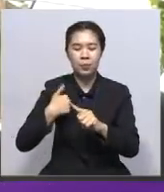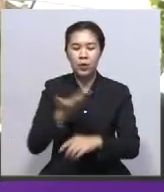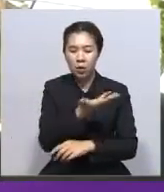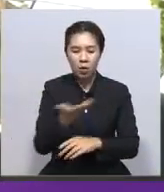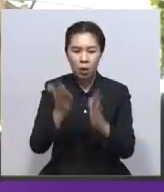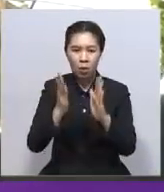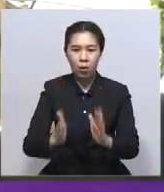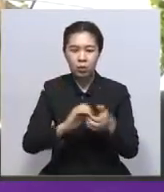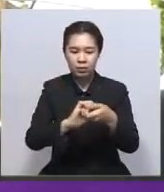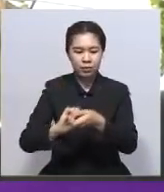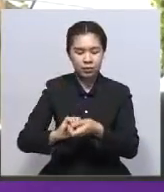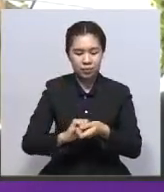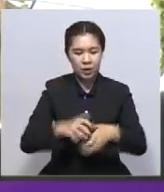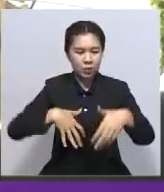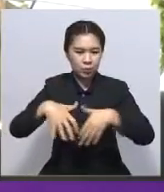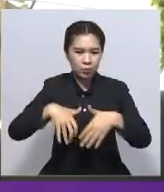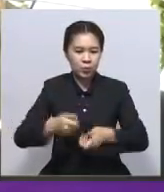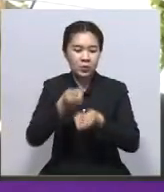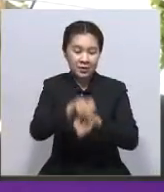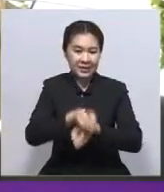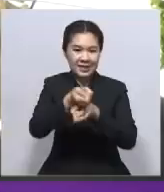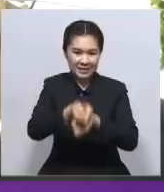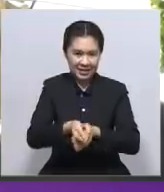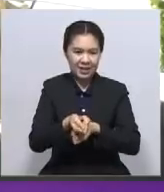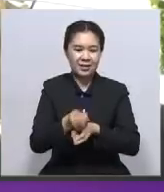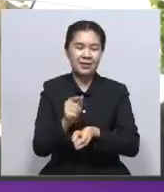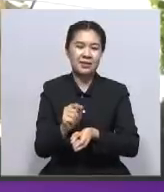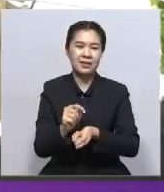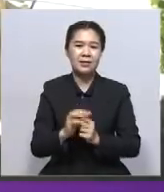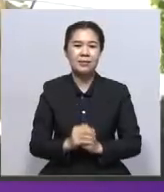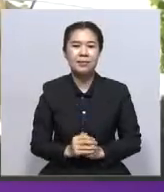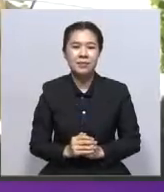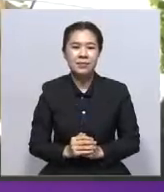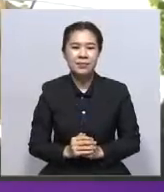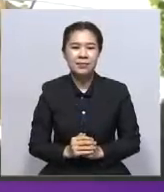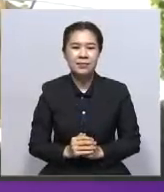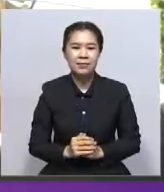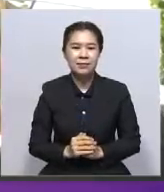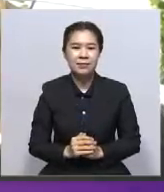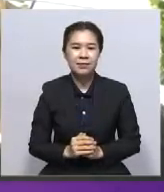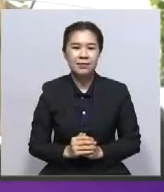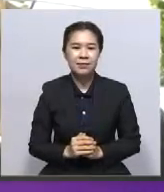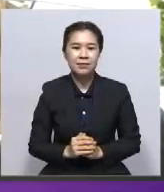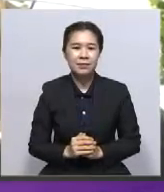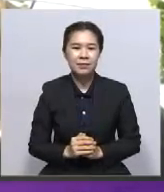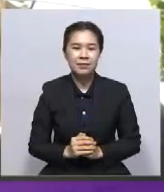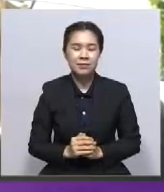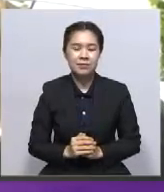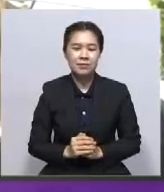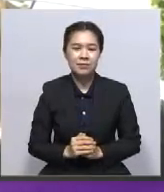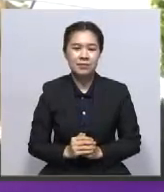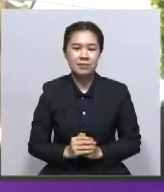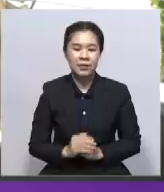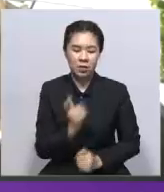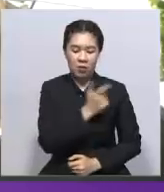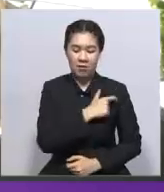นะซึ่งเป็นชุมชนเกษตรที่เมืองล้อมรอบเป็นชุมชนเกษตรที่อยู่ในที่พระราชทานนะครับรวมกันใช้ศาสตร์พระราชามาฟื้นฟูธรรมช